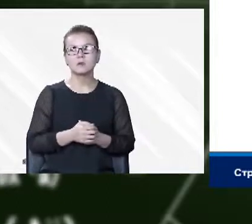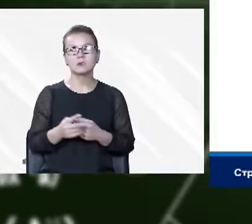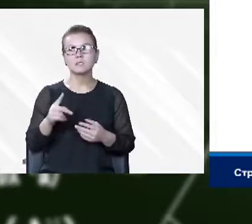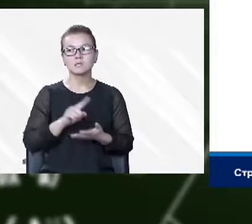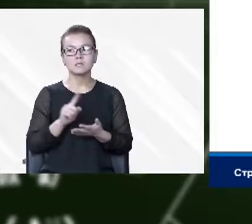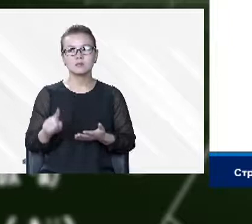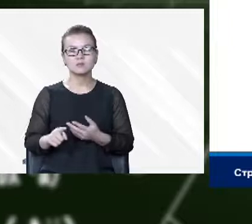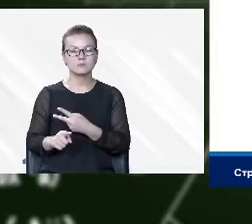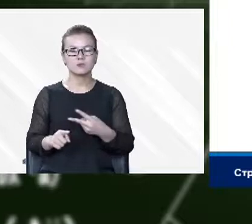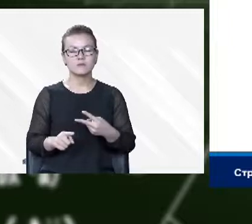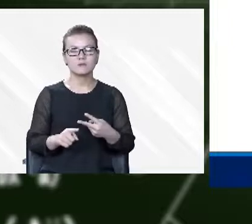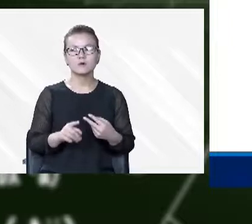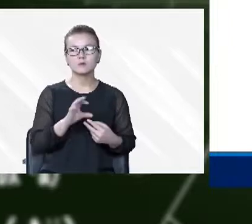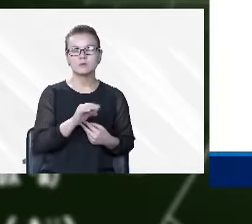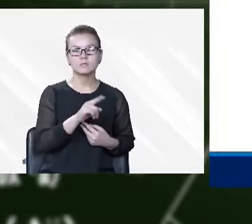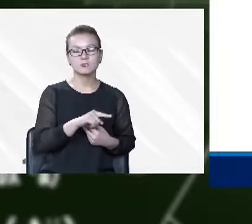0,5.